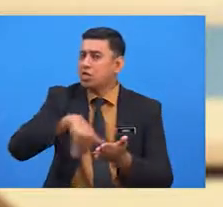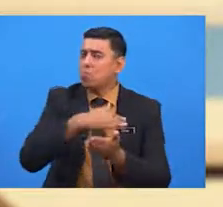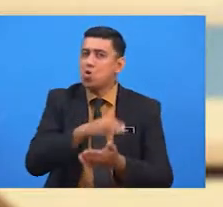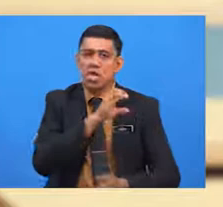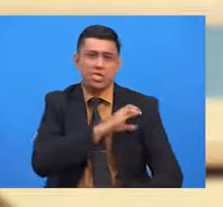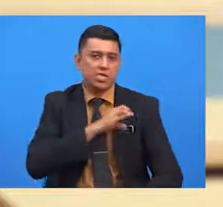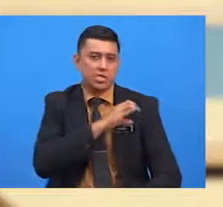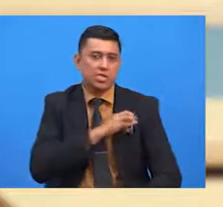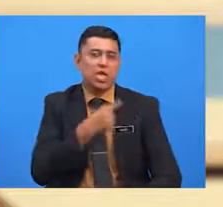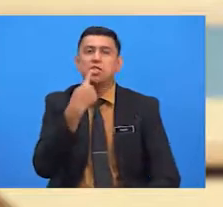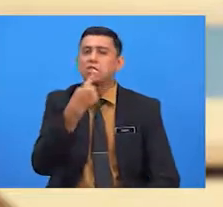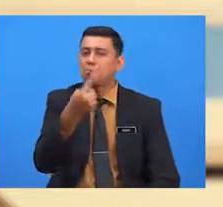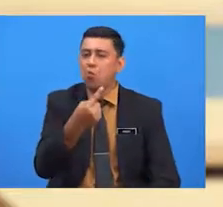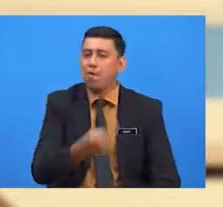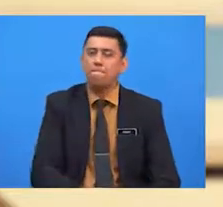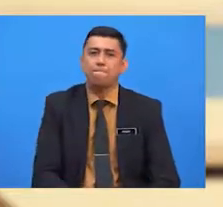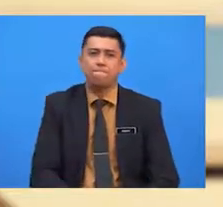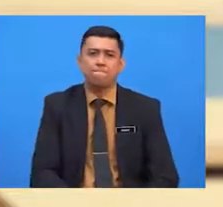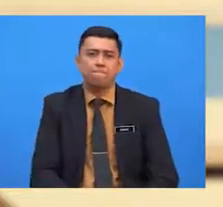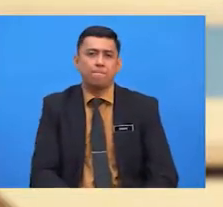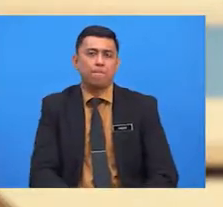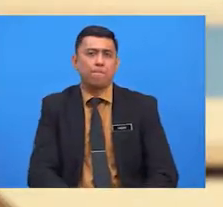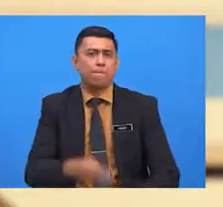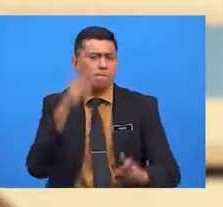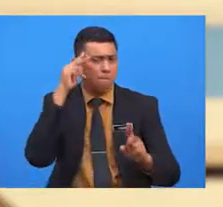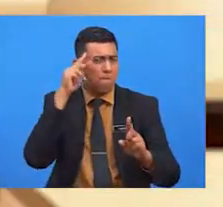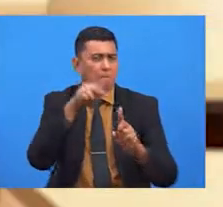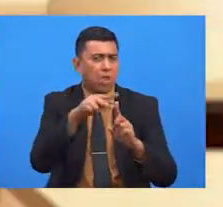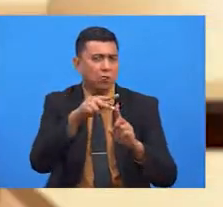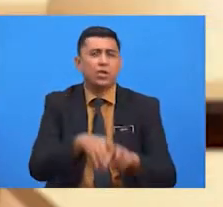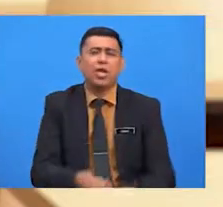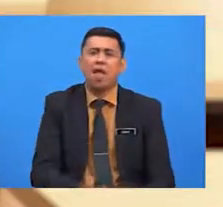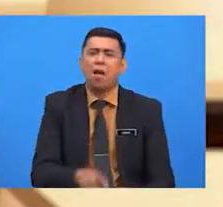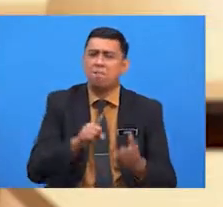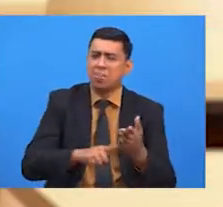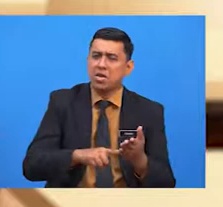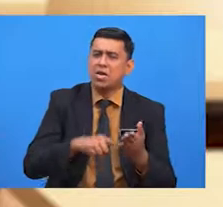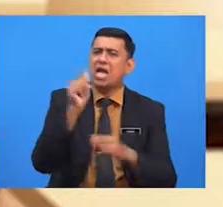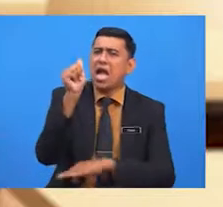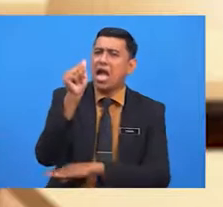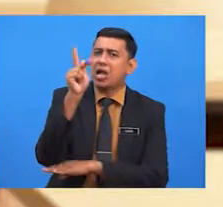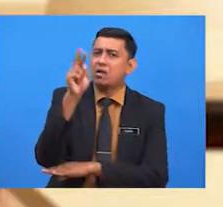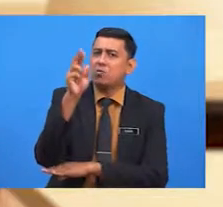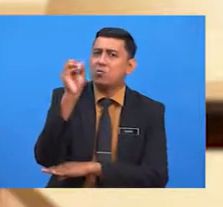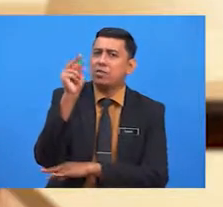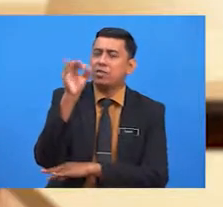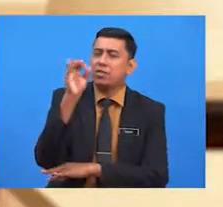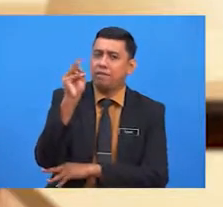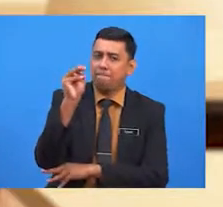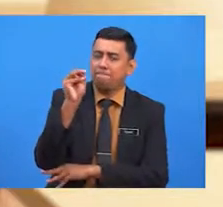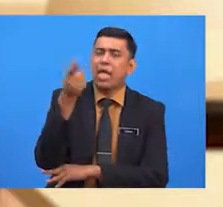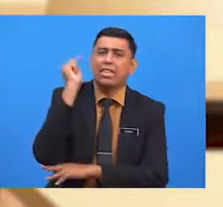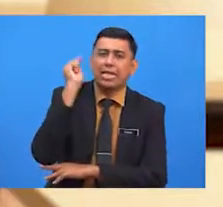tersebut berpandukan akronim yang cikgu berikan? Bagus. Murid-murid juga